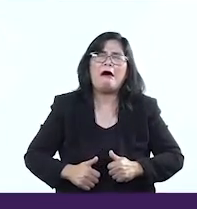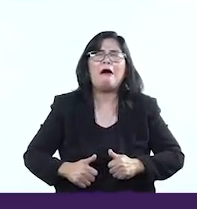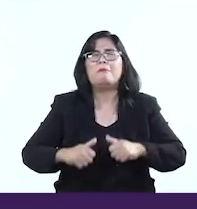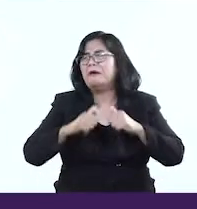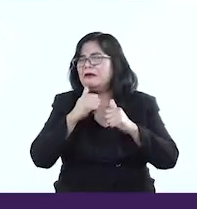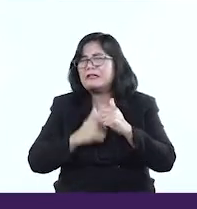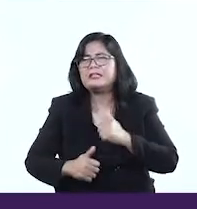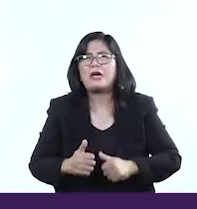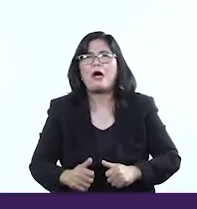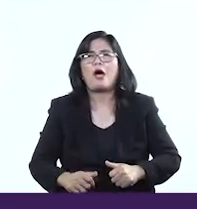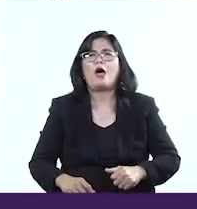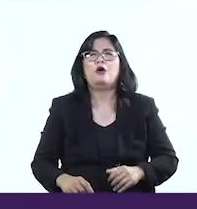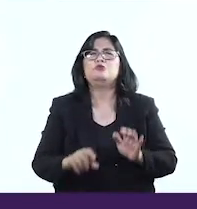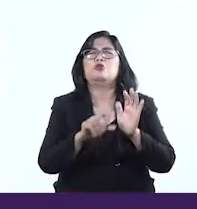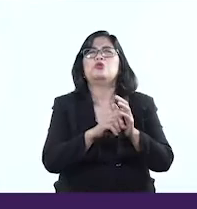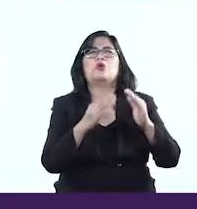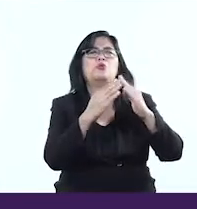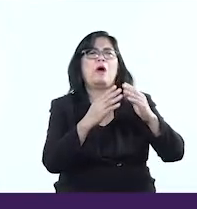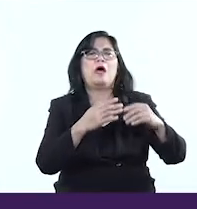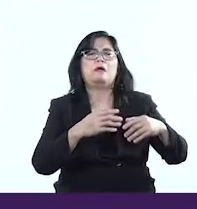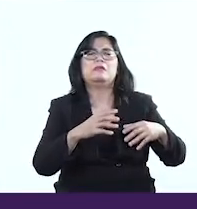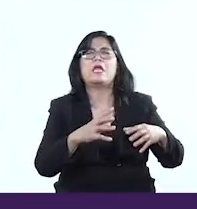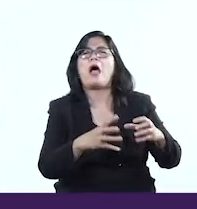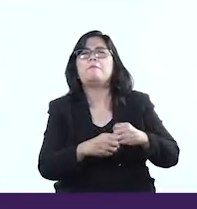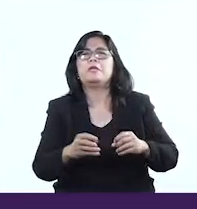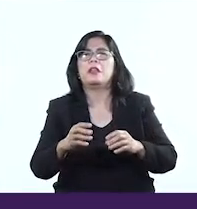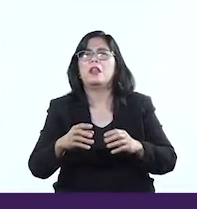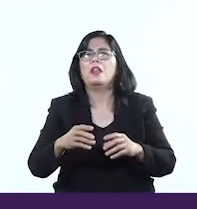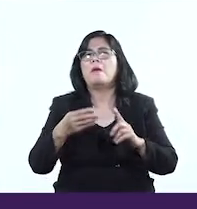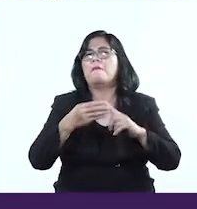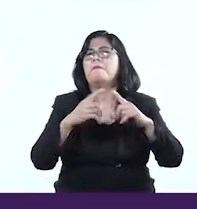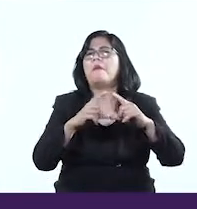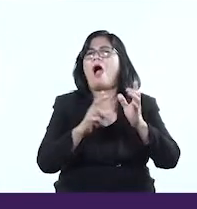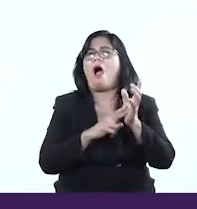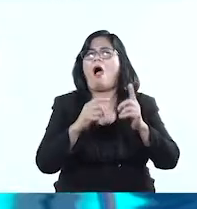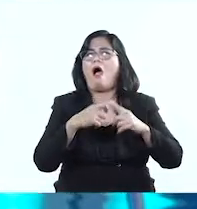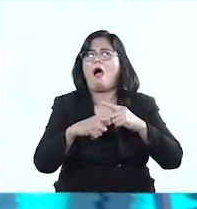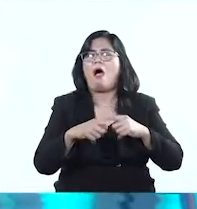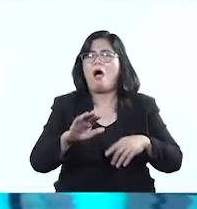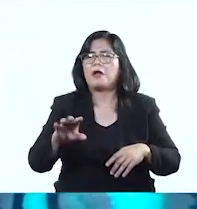di rumah sampai disita bank Hai anak sampai enggak makan